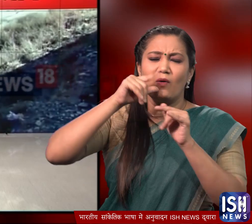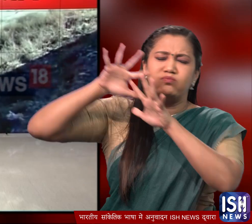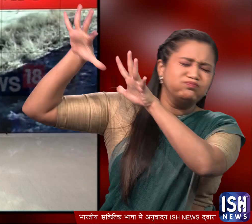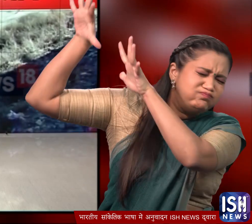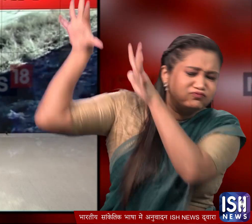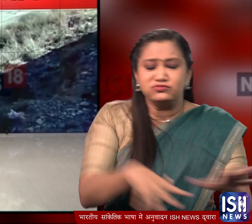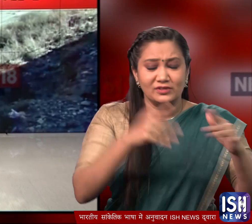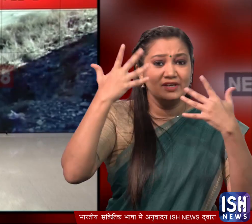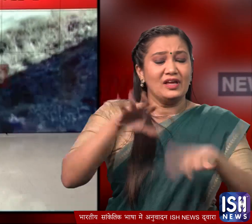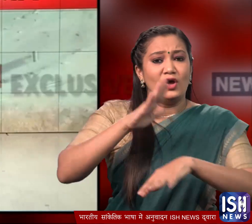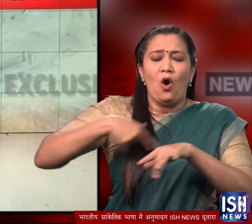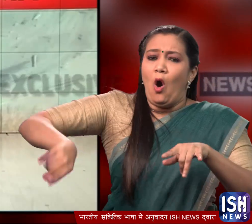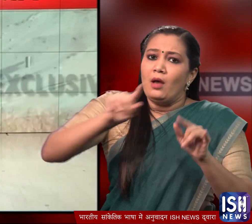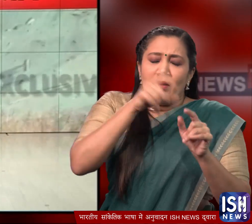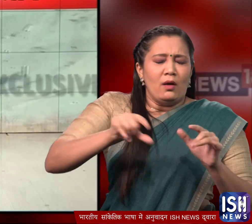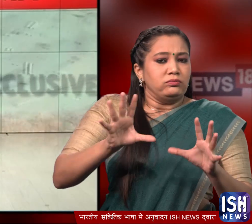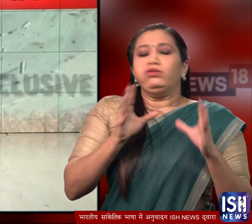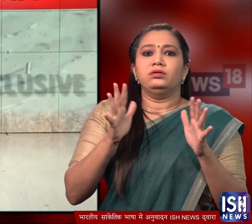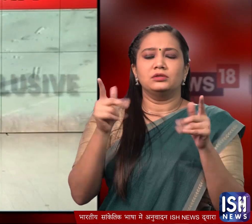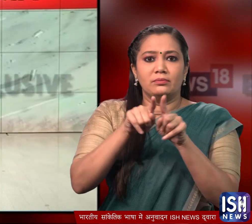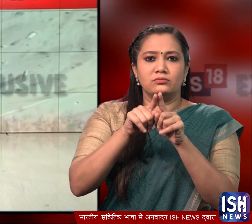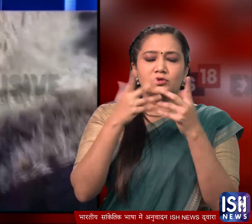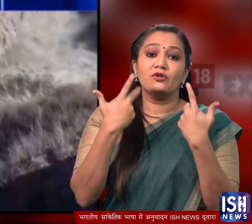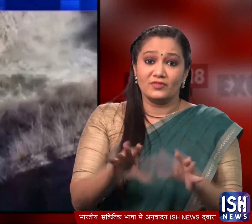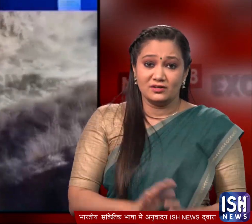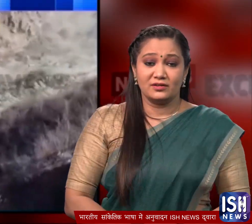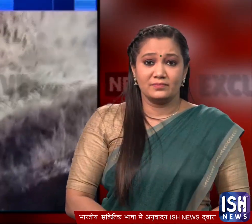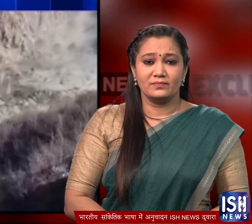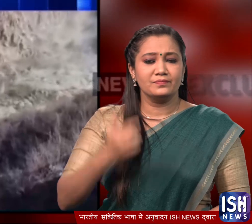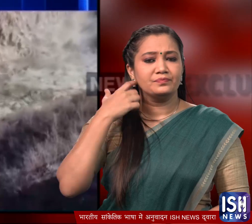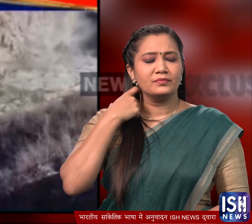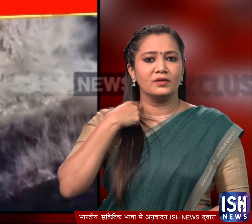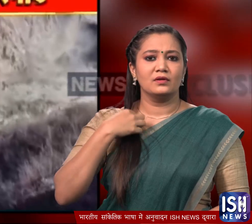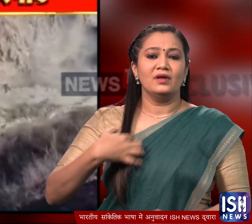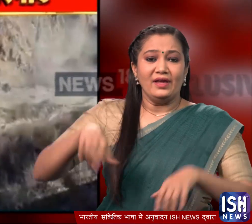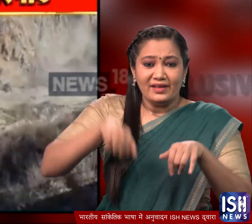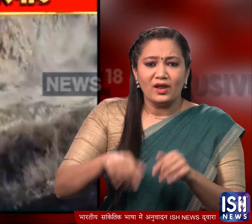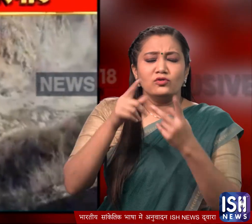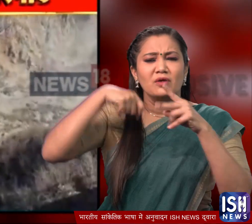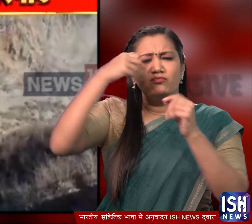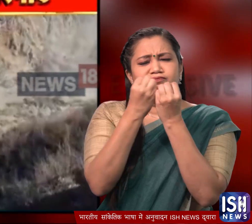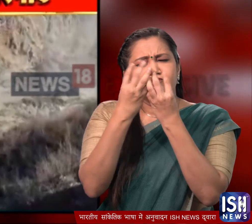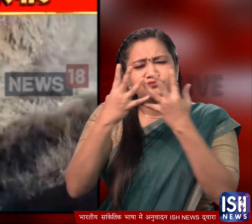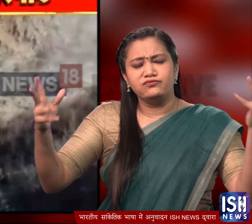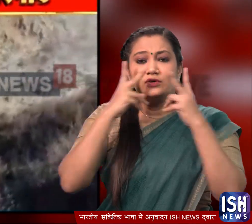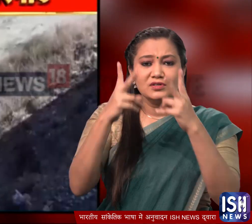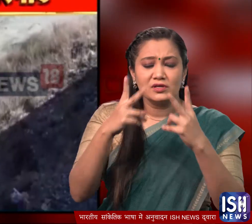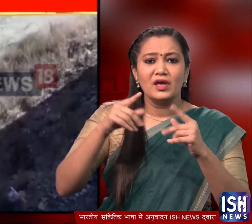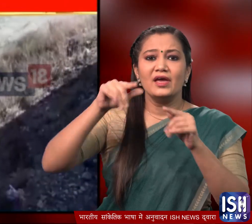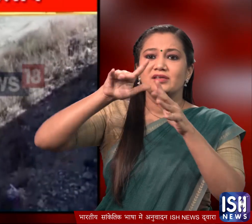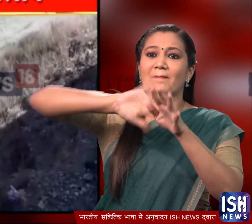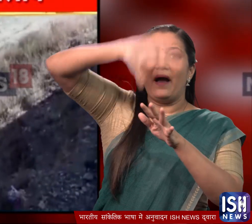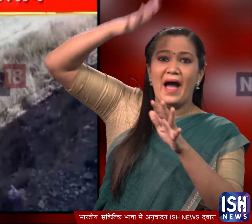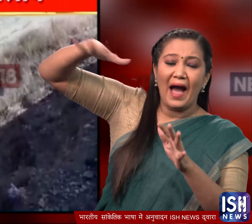विनाशकारी सैलाब ने लोगों को झकझोर कर रख दिया। और अब उस तबाही के ऐसे कई वीडियो सामने आ चुके हैं